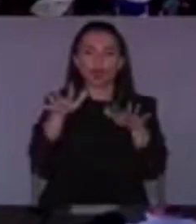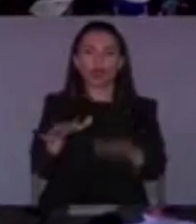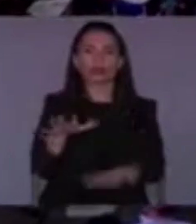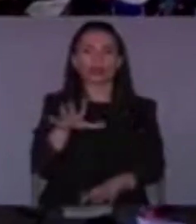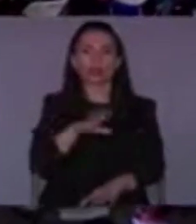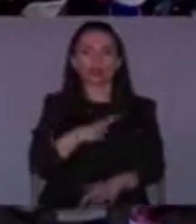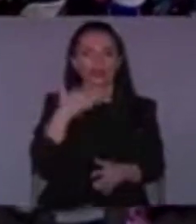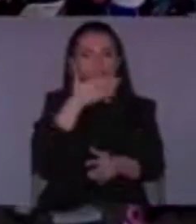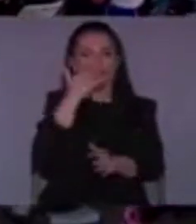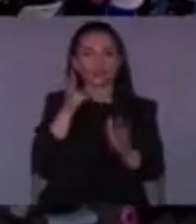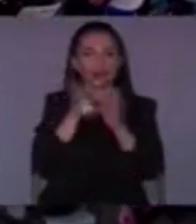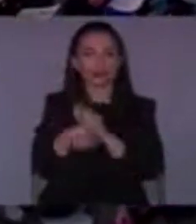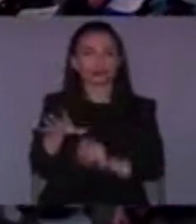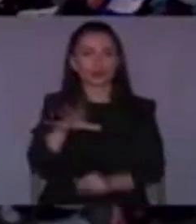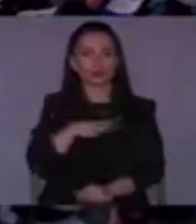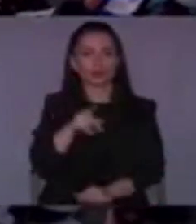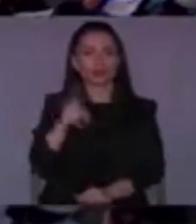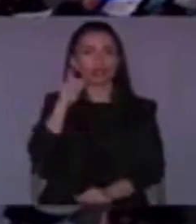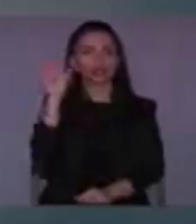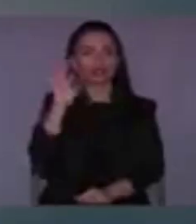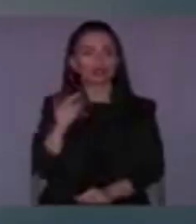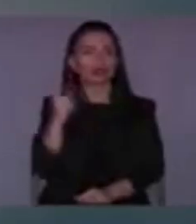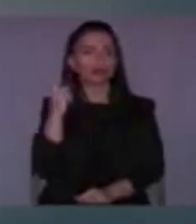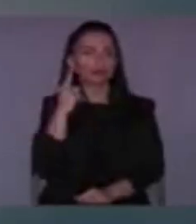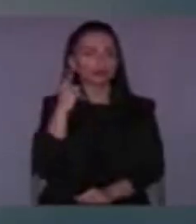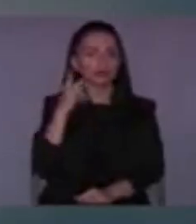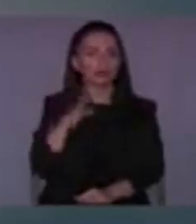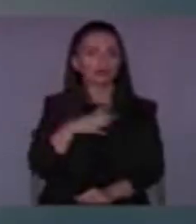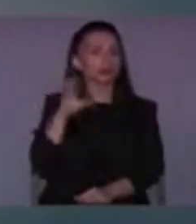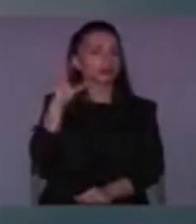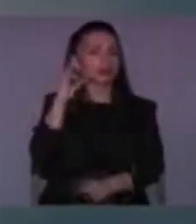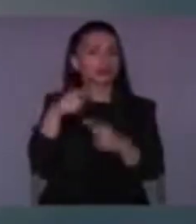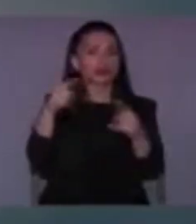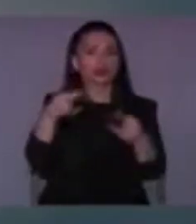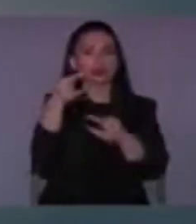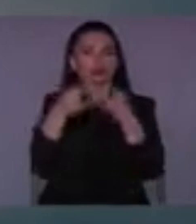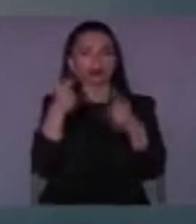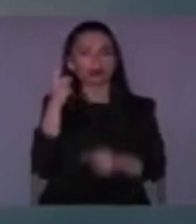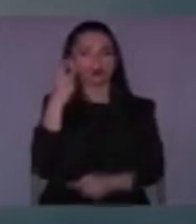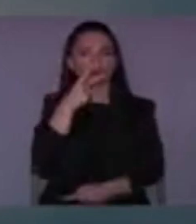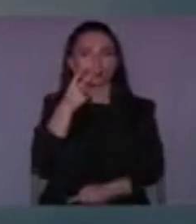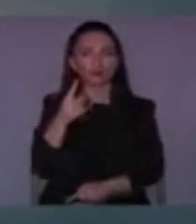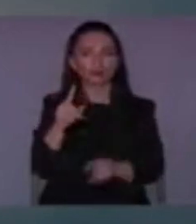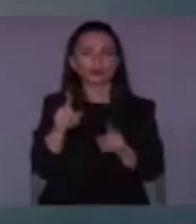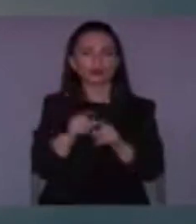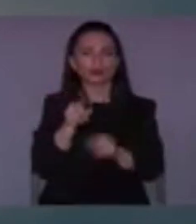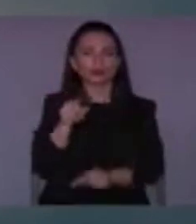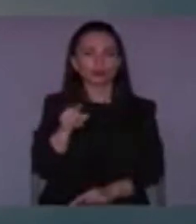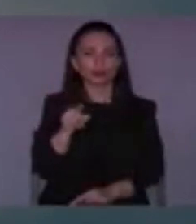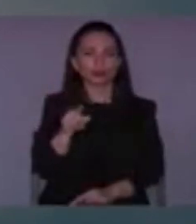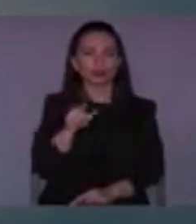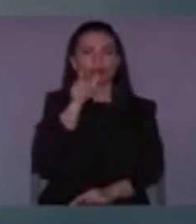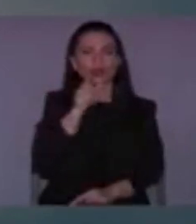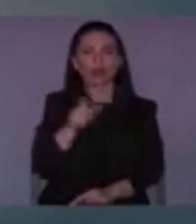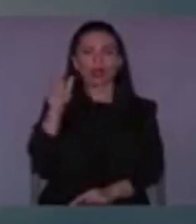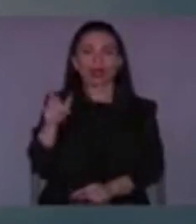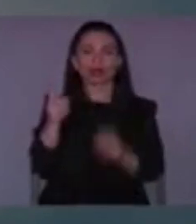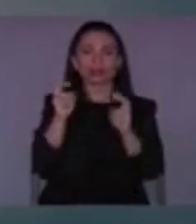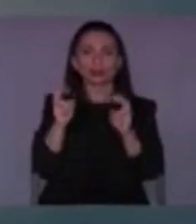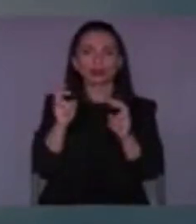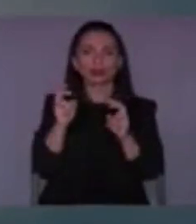ჰქონდა ჩვენს საზოგადოებაში. ხშირად ვისმენთ სხვადასხვა ტელევიზიებიდან, ტელეეთერებიდან